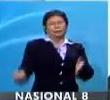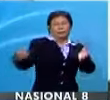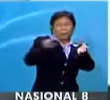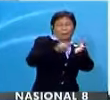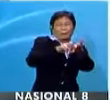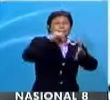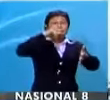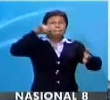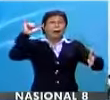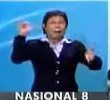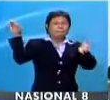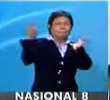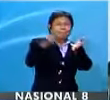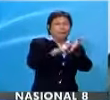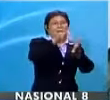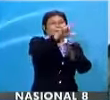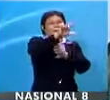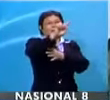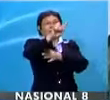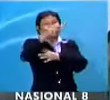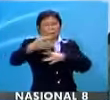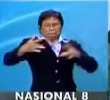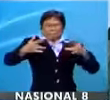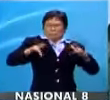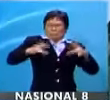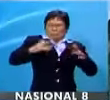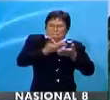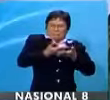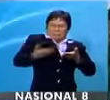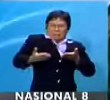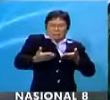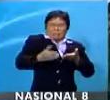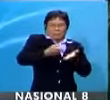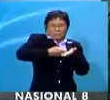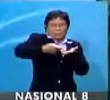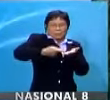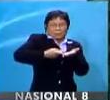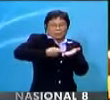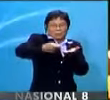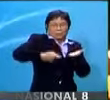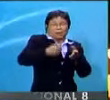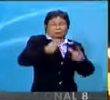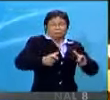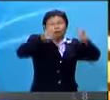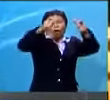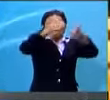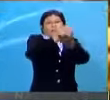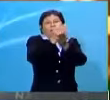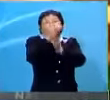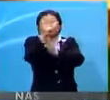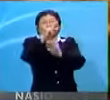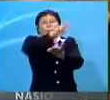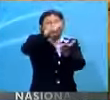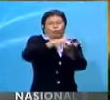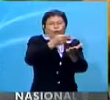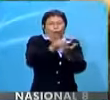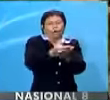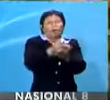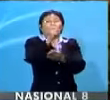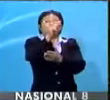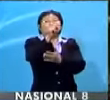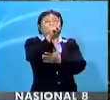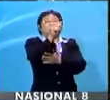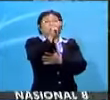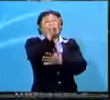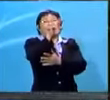kenyataan semalam lembaga tabung Haji menafikan pembelian Signature Tower fasa du di pusat kewangan Tun Razak exchange